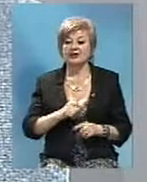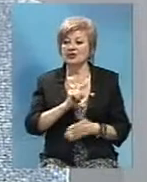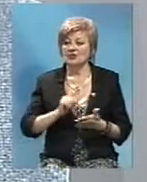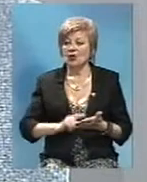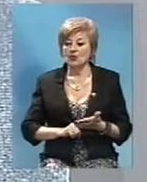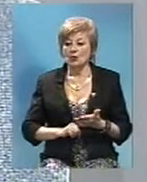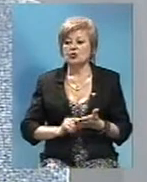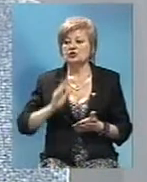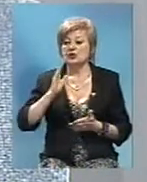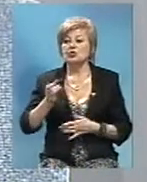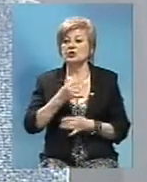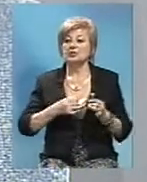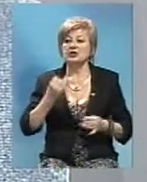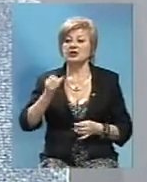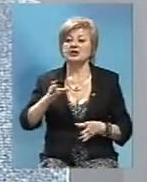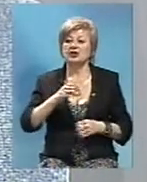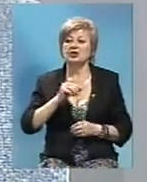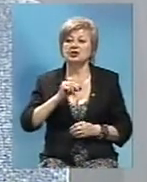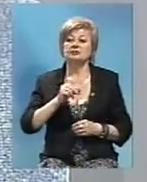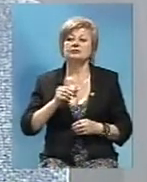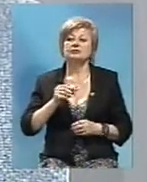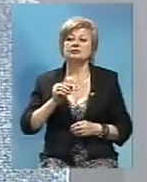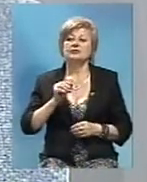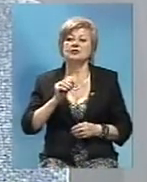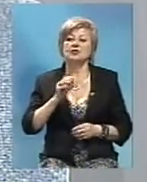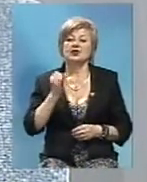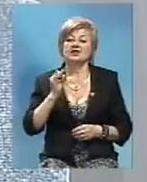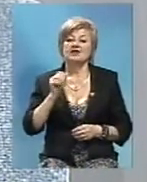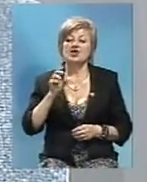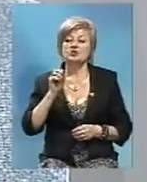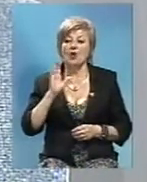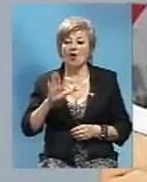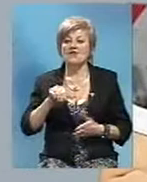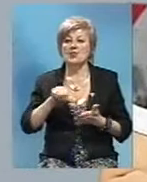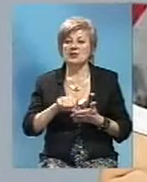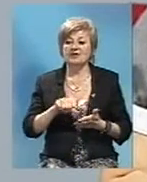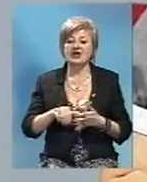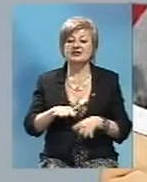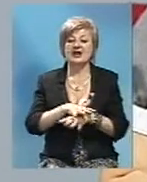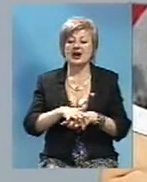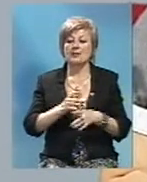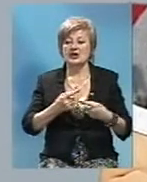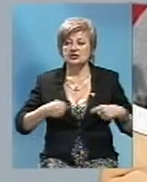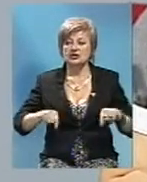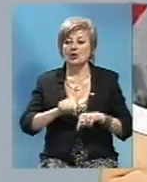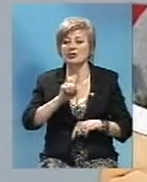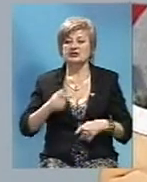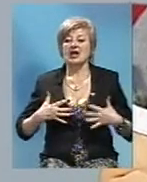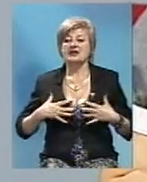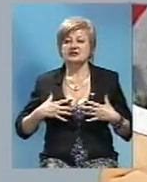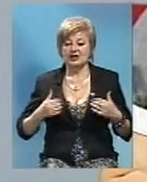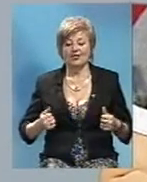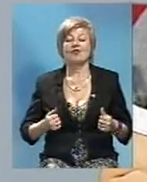Будемо її розбирати. І з нами в студії Владислав Іванов. Владислав представляє громадську організацію «За здорове тверезе